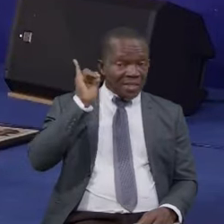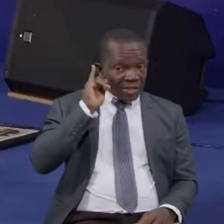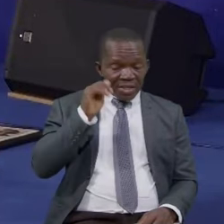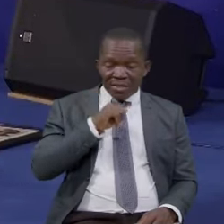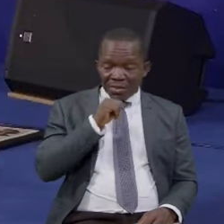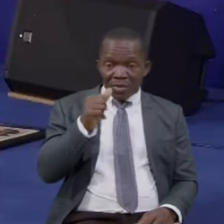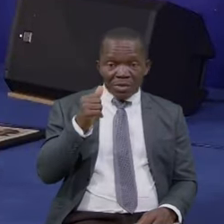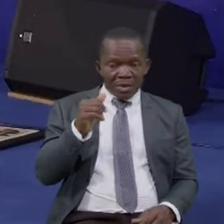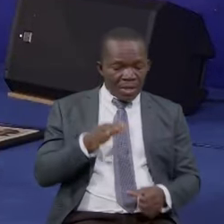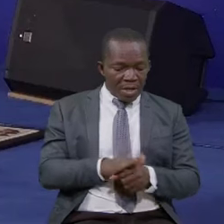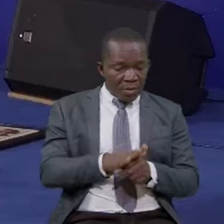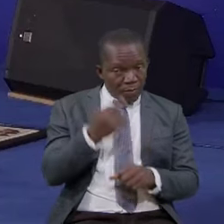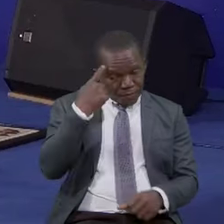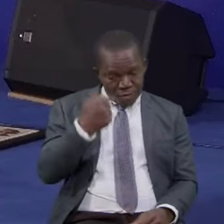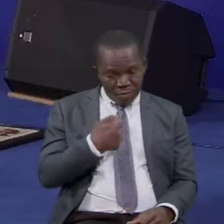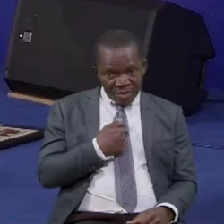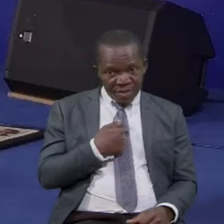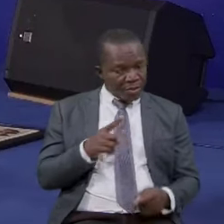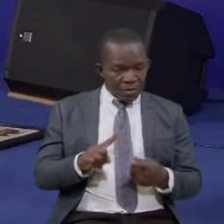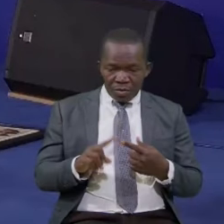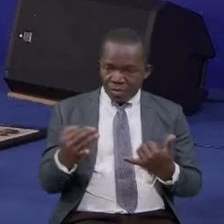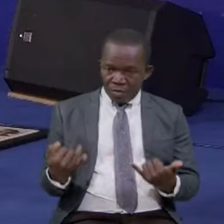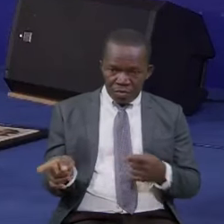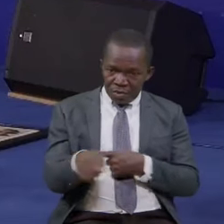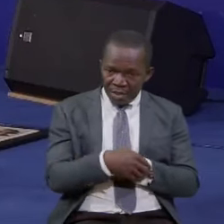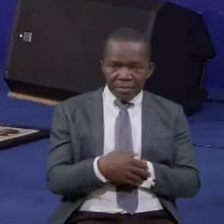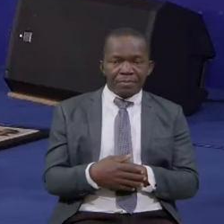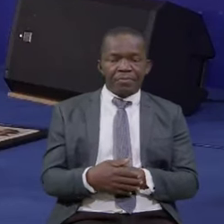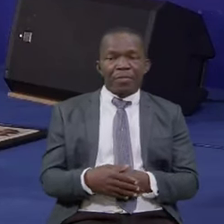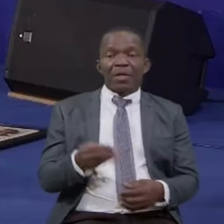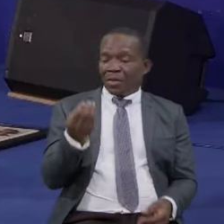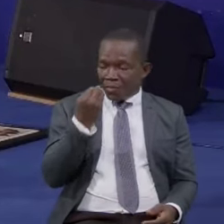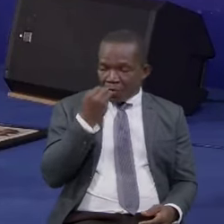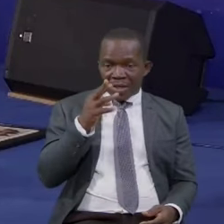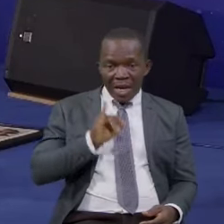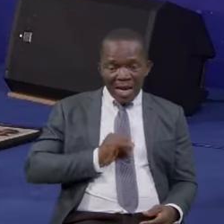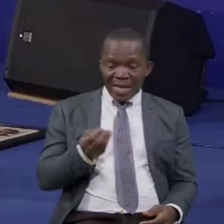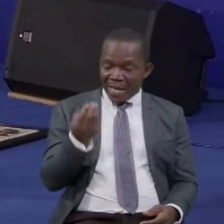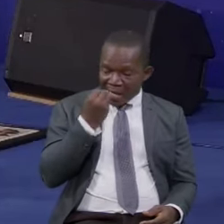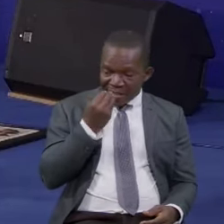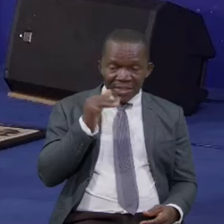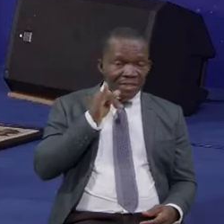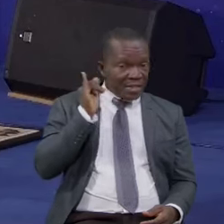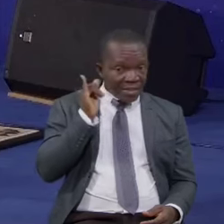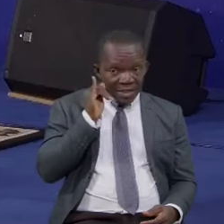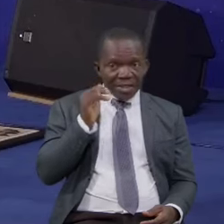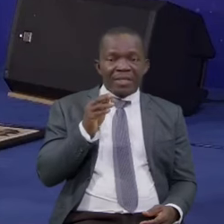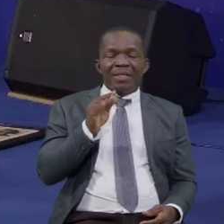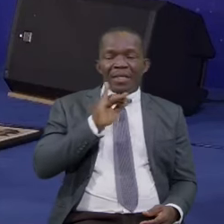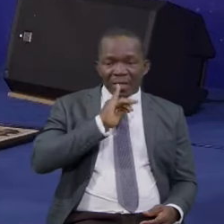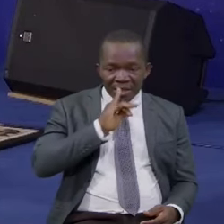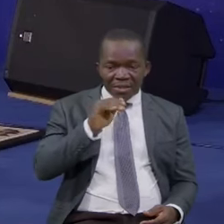éteindre la soif d'aujourd'hui la nourriture que j'ai mangé hier n'est pas